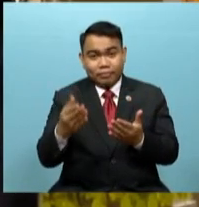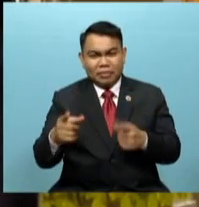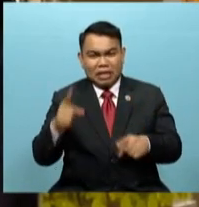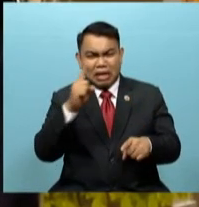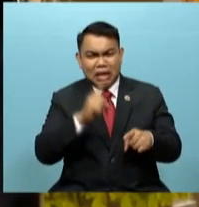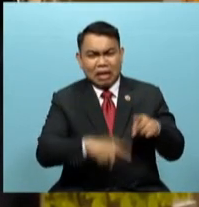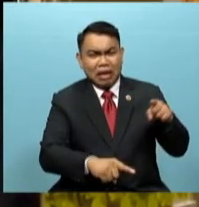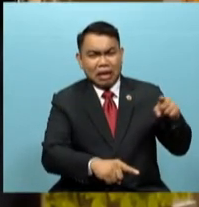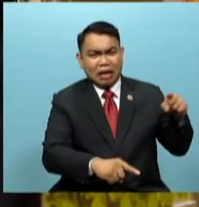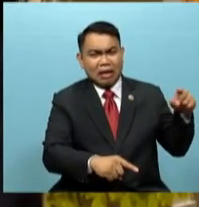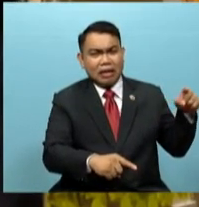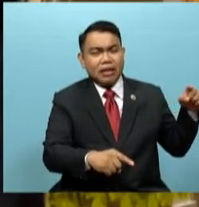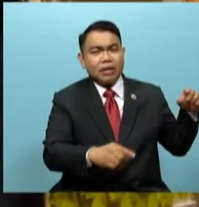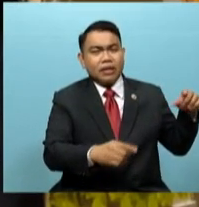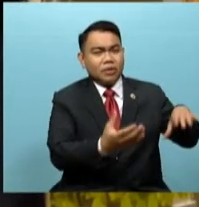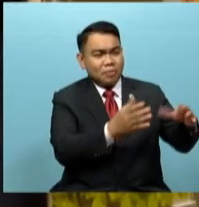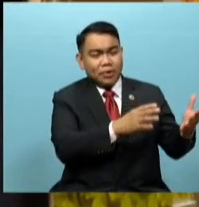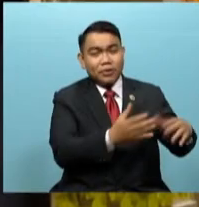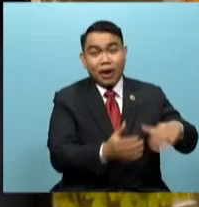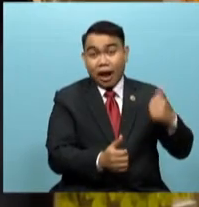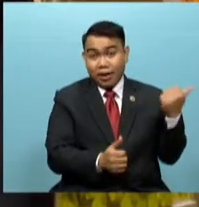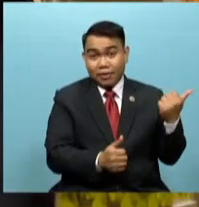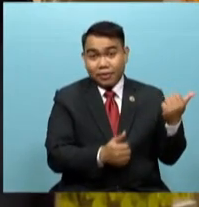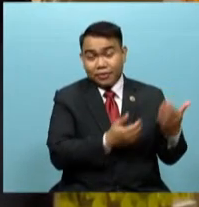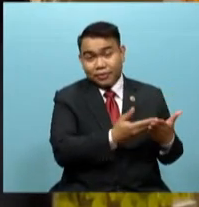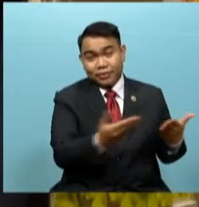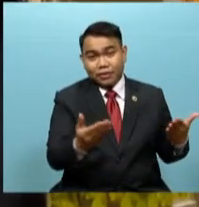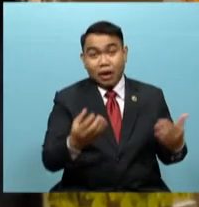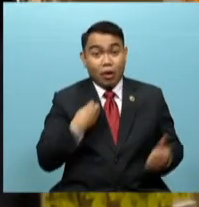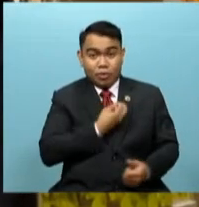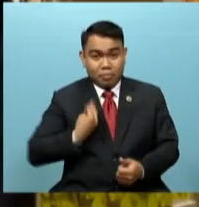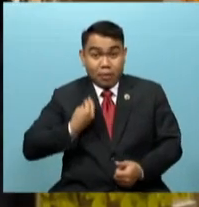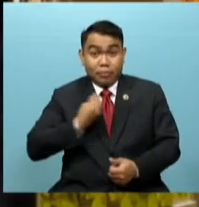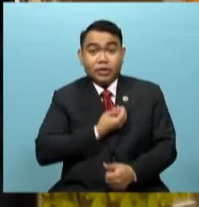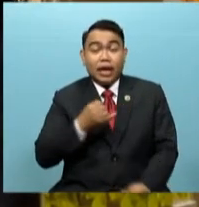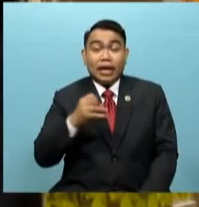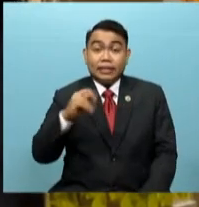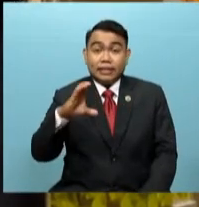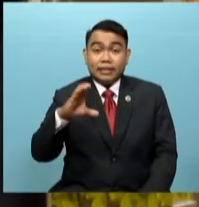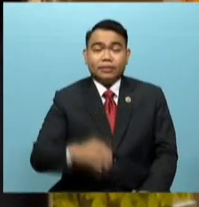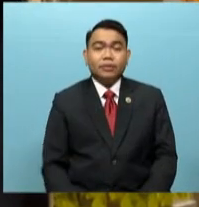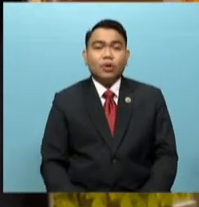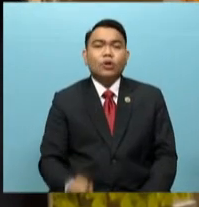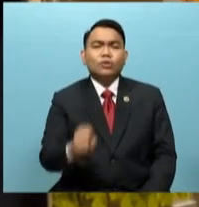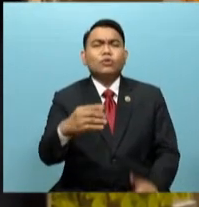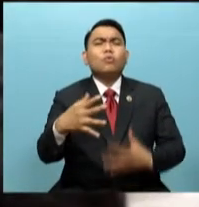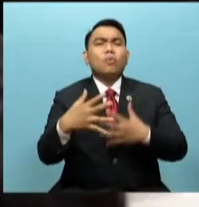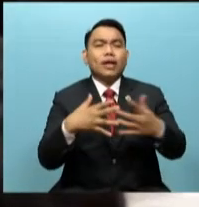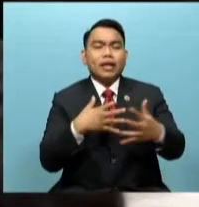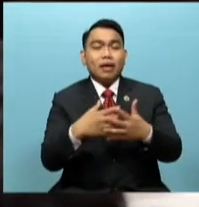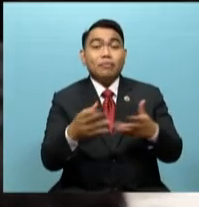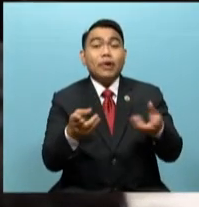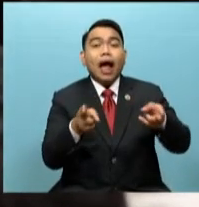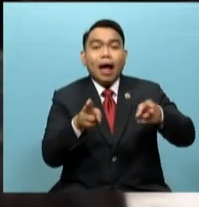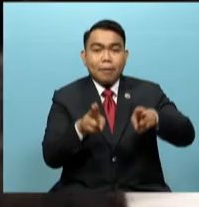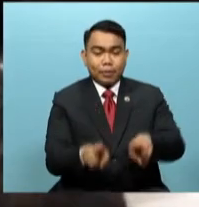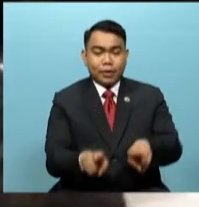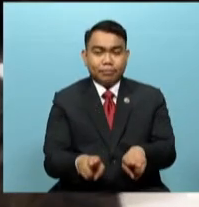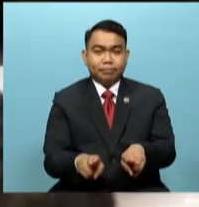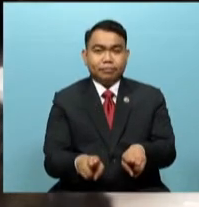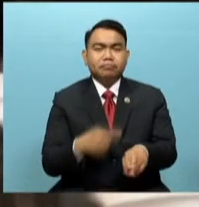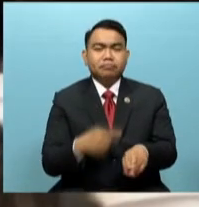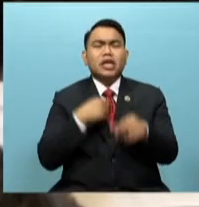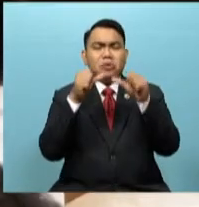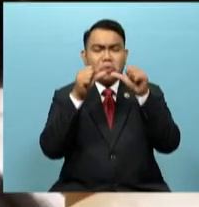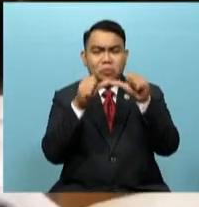po at sa anumang bagay ang ating pagka-iglesia ni Cristo po. Kaya anuman po ang mangyari po,